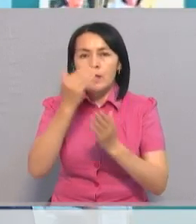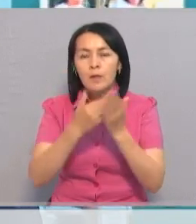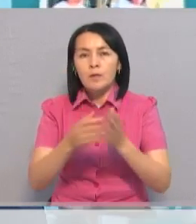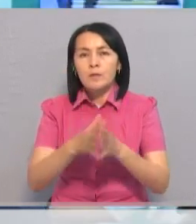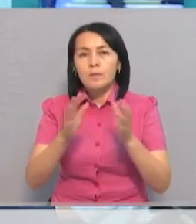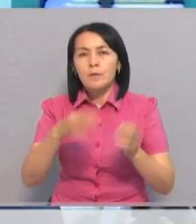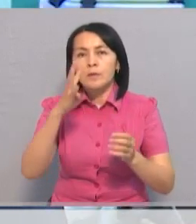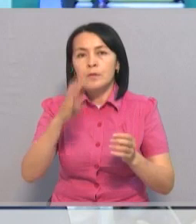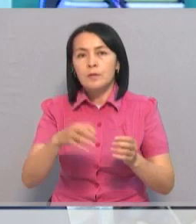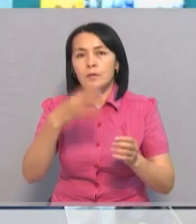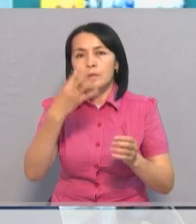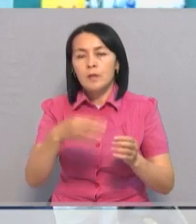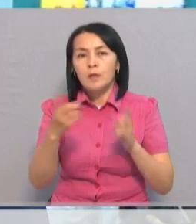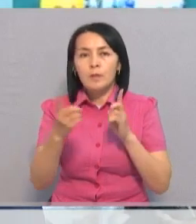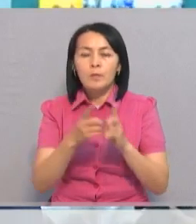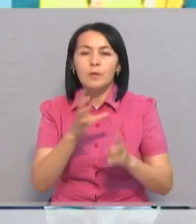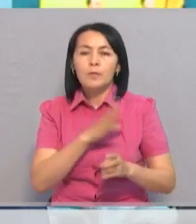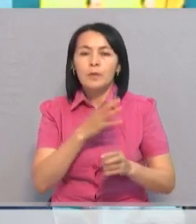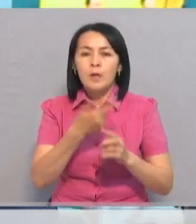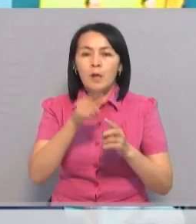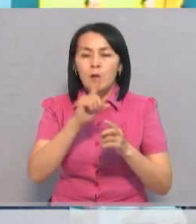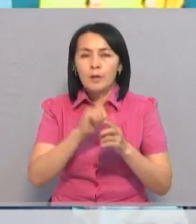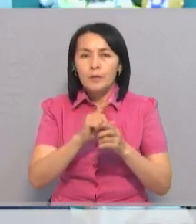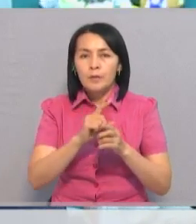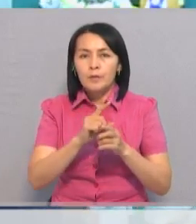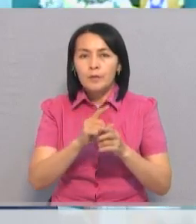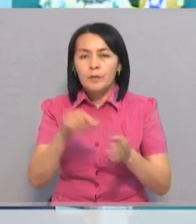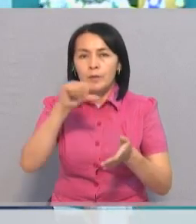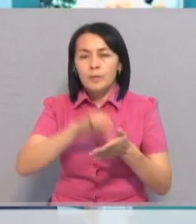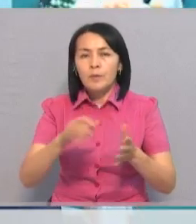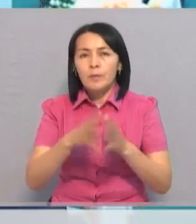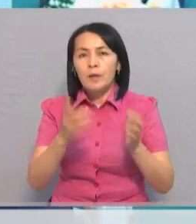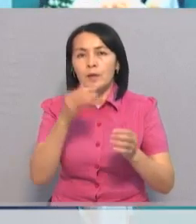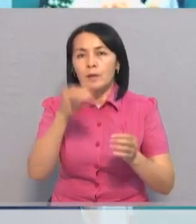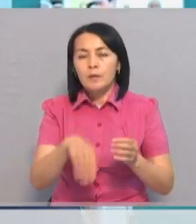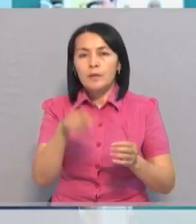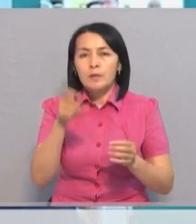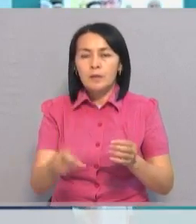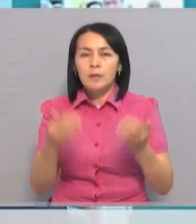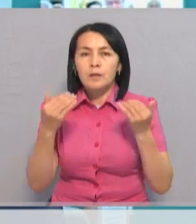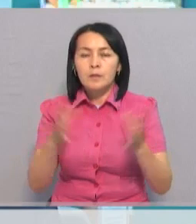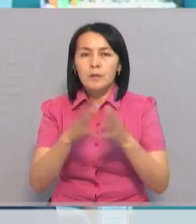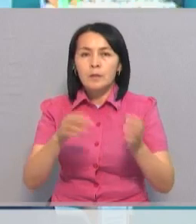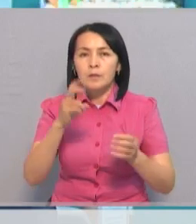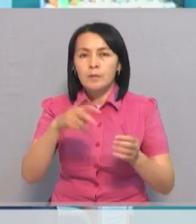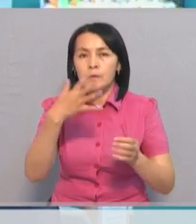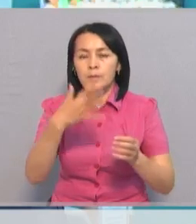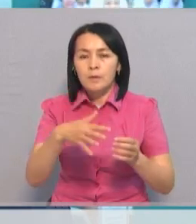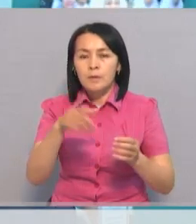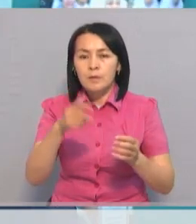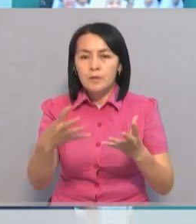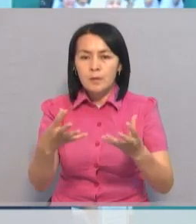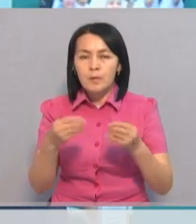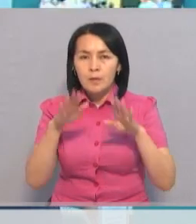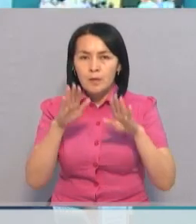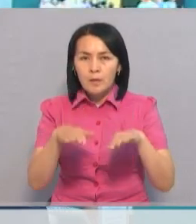более 440 приемов граждан, на которых приняли участие более 1000 граждан. Из них более 250 граждан получили